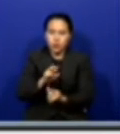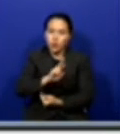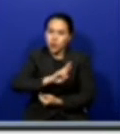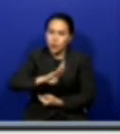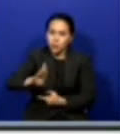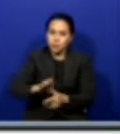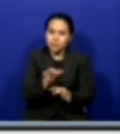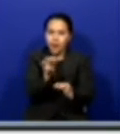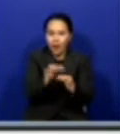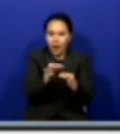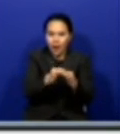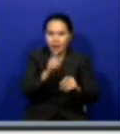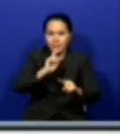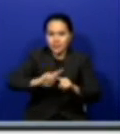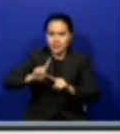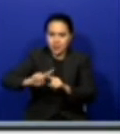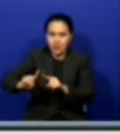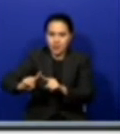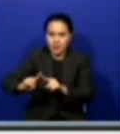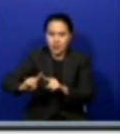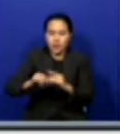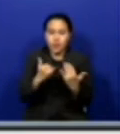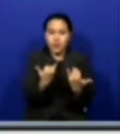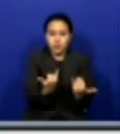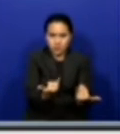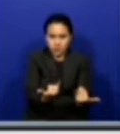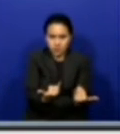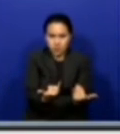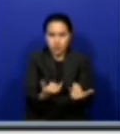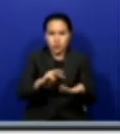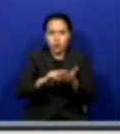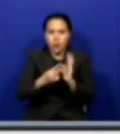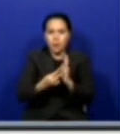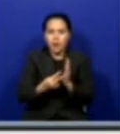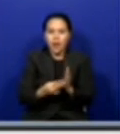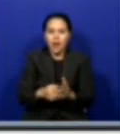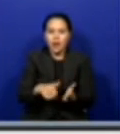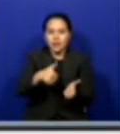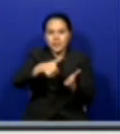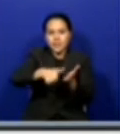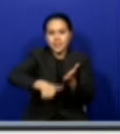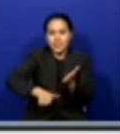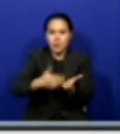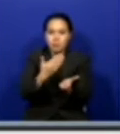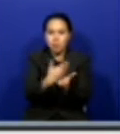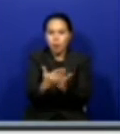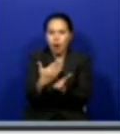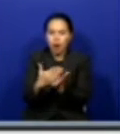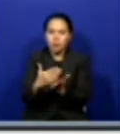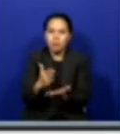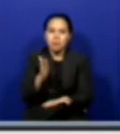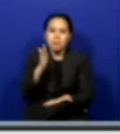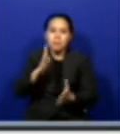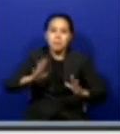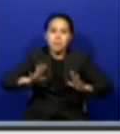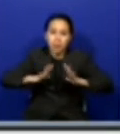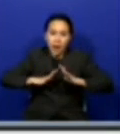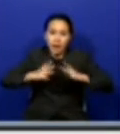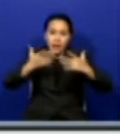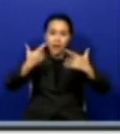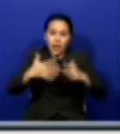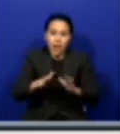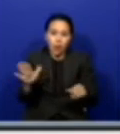เงินขณะนี้อยู่ในระหว่างการพักชำระหนี้ซึ่งจะครบกำหนดการผ่อนผันใ